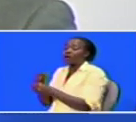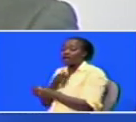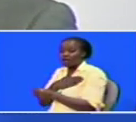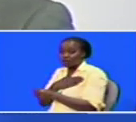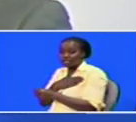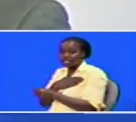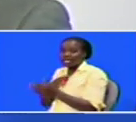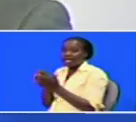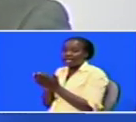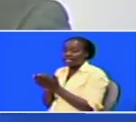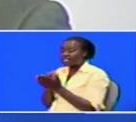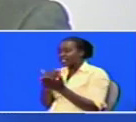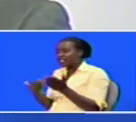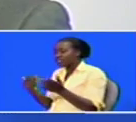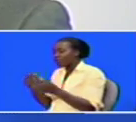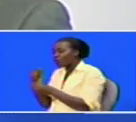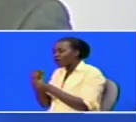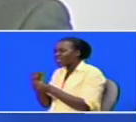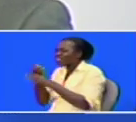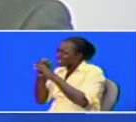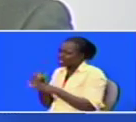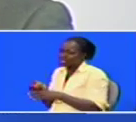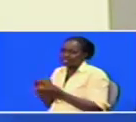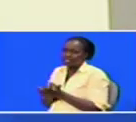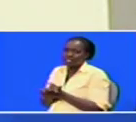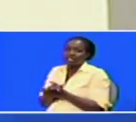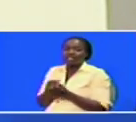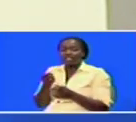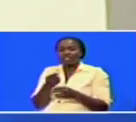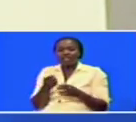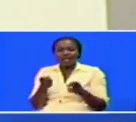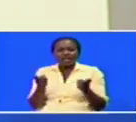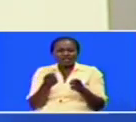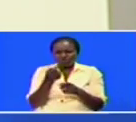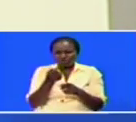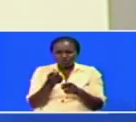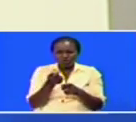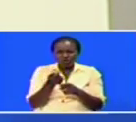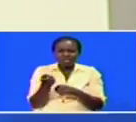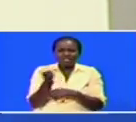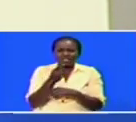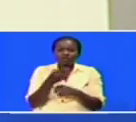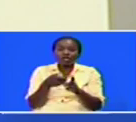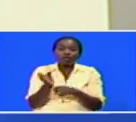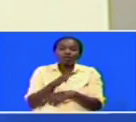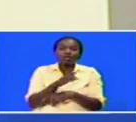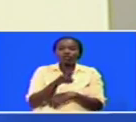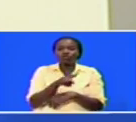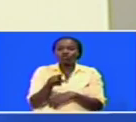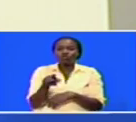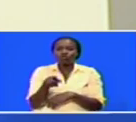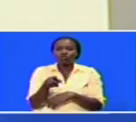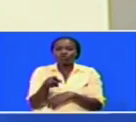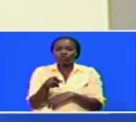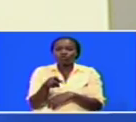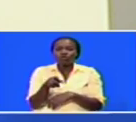na vifaa tulivyo navyo inafanya kazi na kuwa ngumu. Na katika muda mfupi ujao nitarejea kwako ili uweze kutueleza haya mambo ambayo unasema, wakati